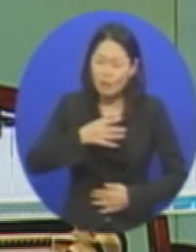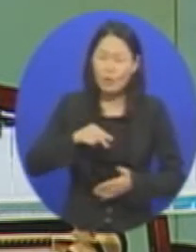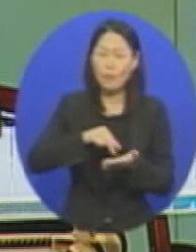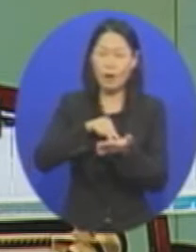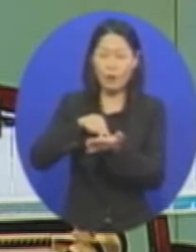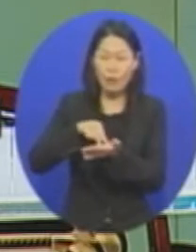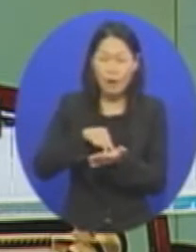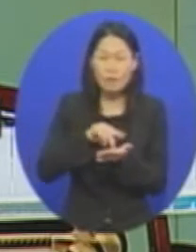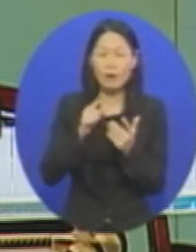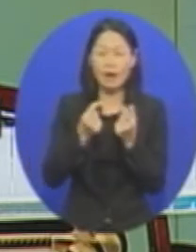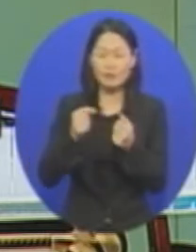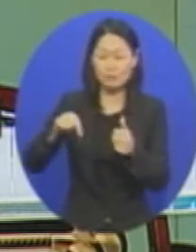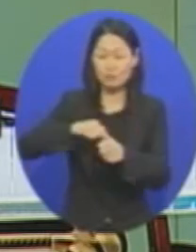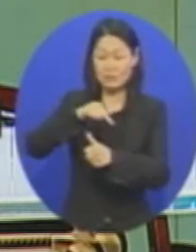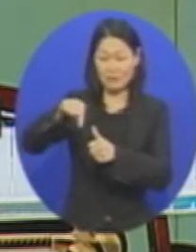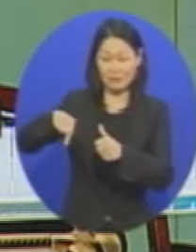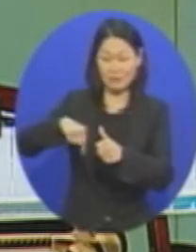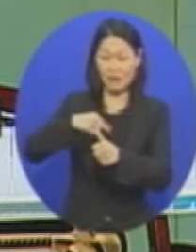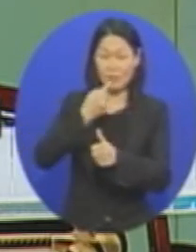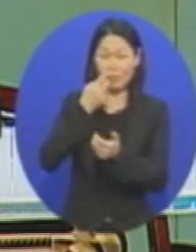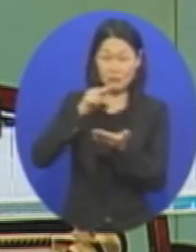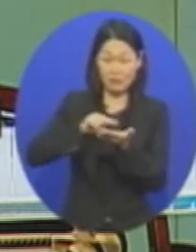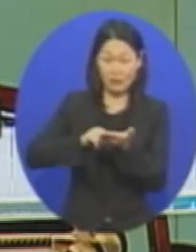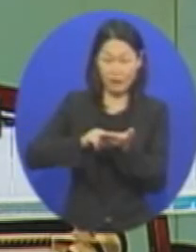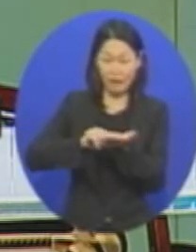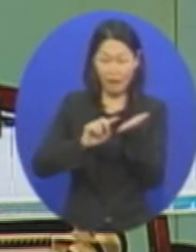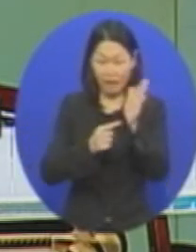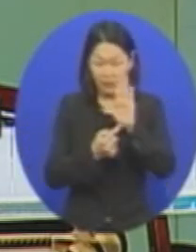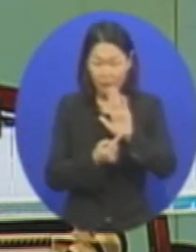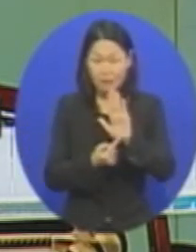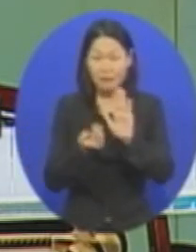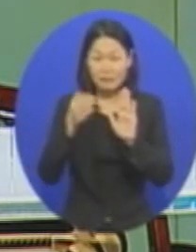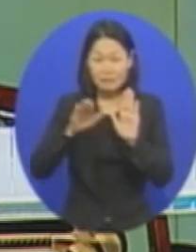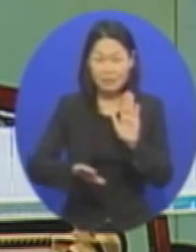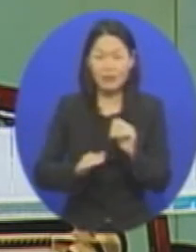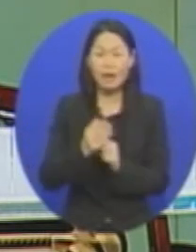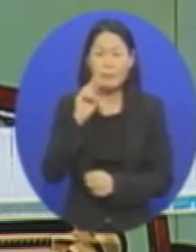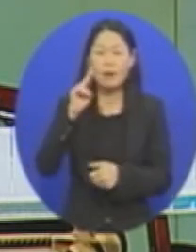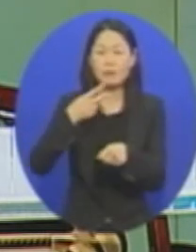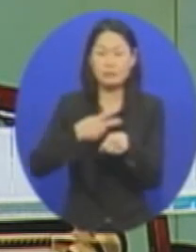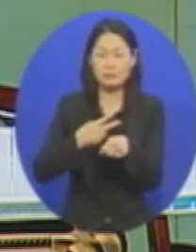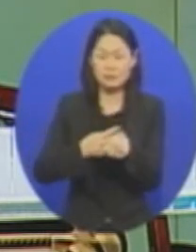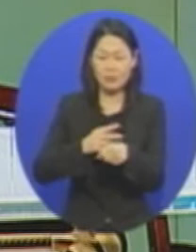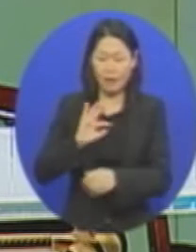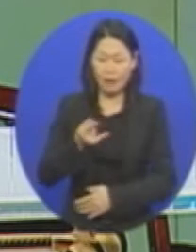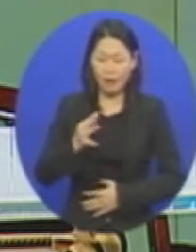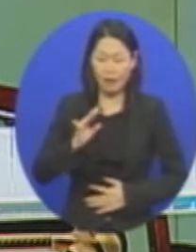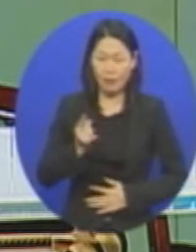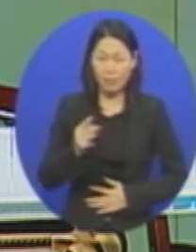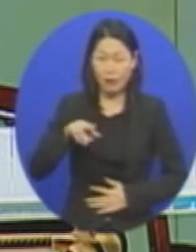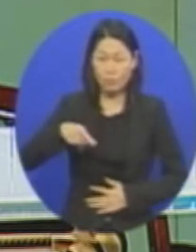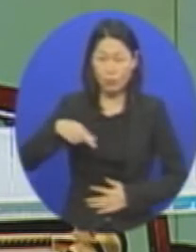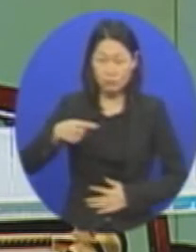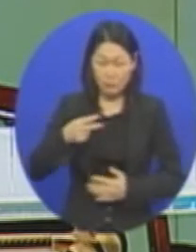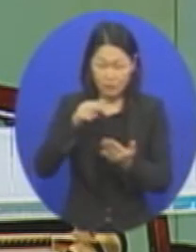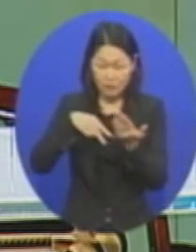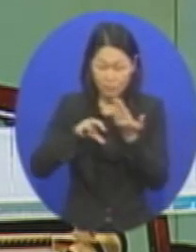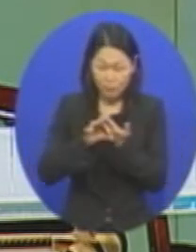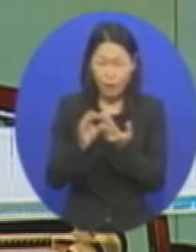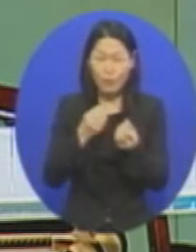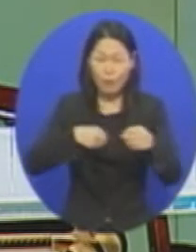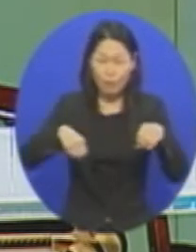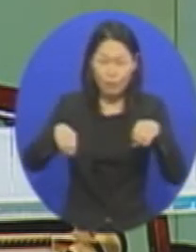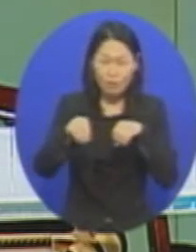분위기가 편지에 나오게 마련인데 사도 바울은 앱의 소설을 읽어보면 오히려 너무 행복해